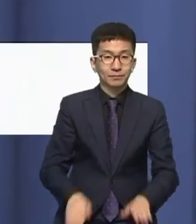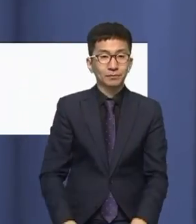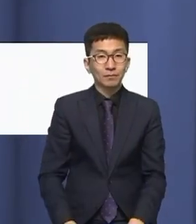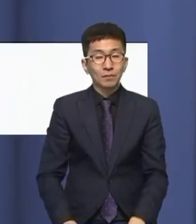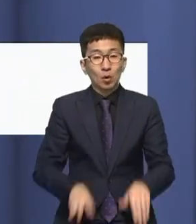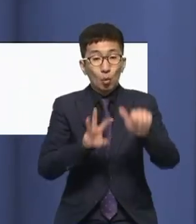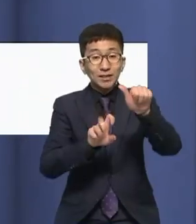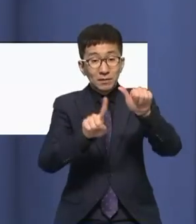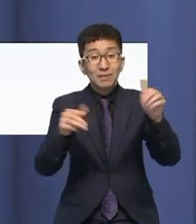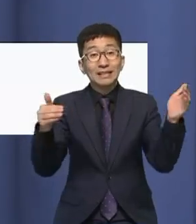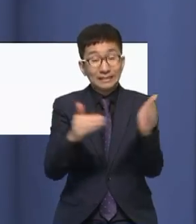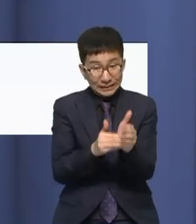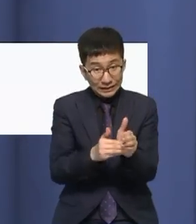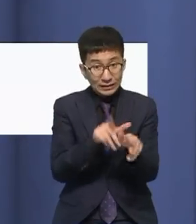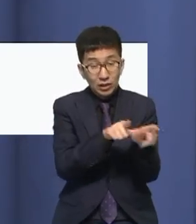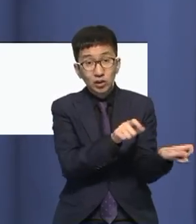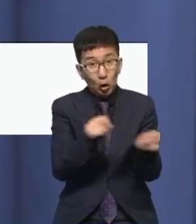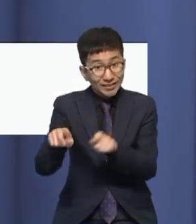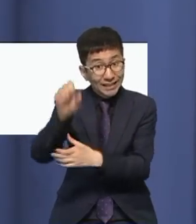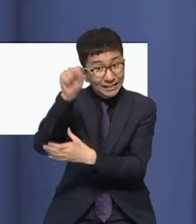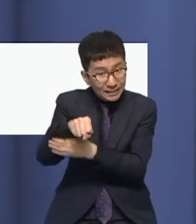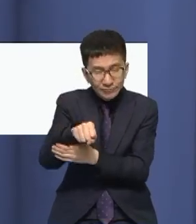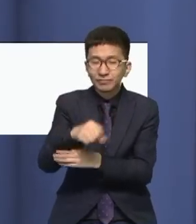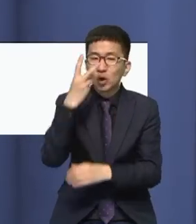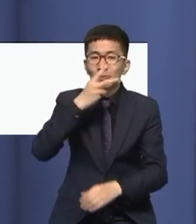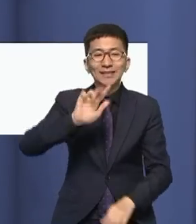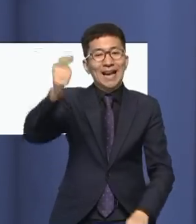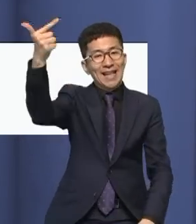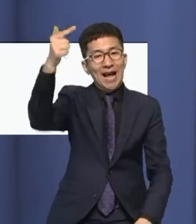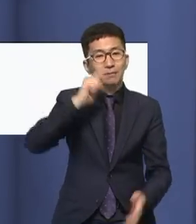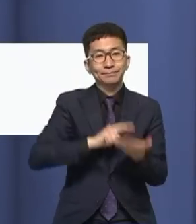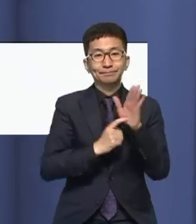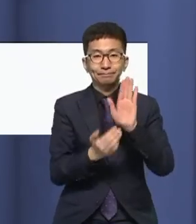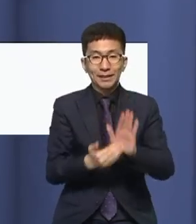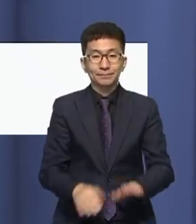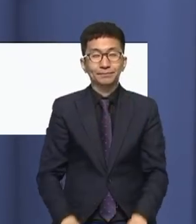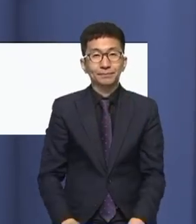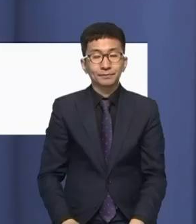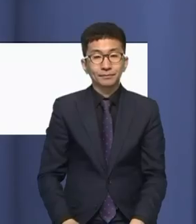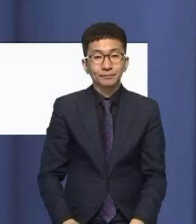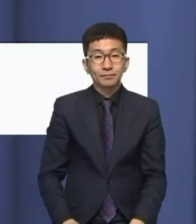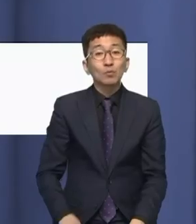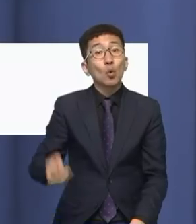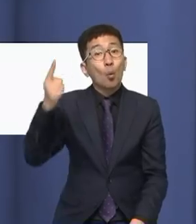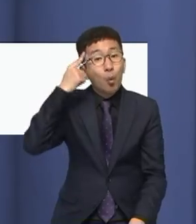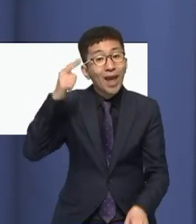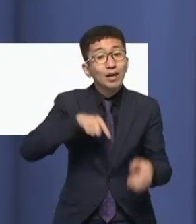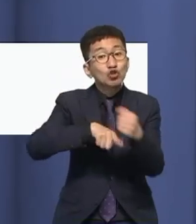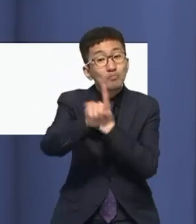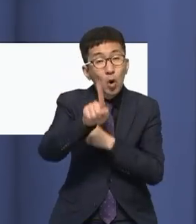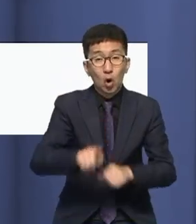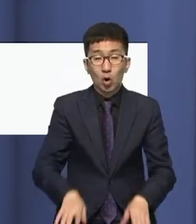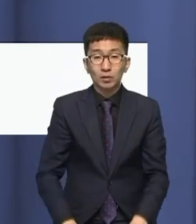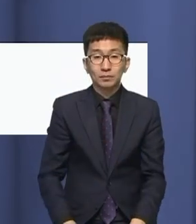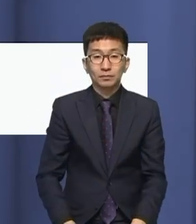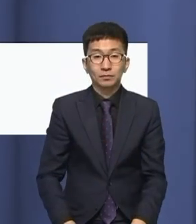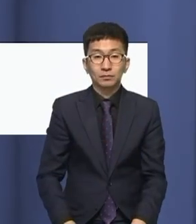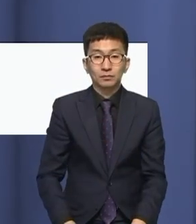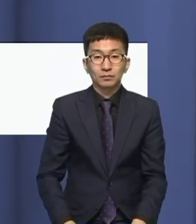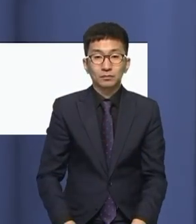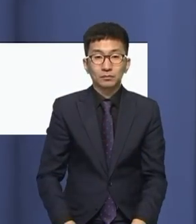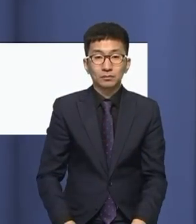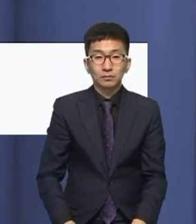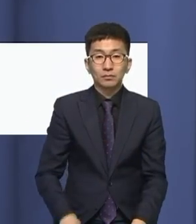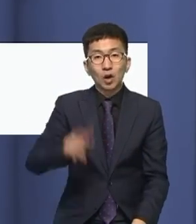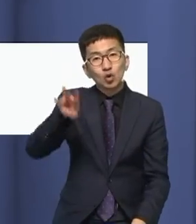31일자 종료되는 연장 승인은 검토하지 않겠다고 발표를 했었는데 아직까지 저희들이 추진 의지에